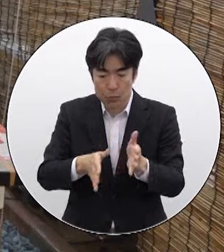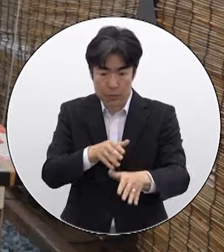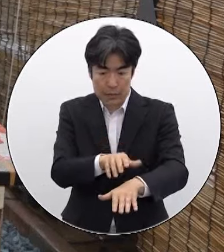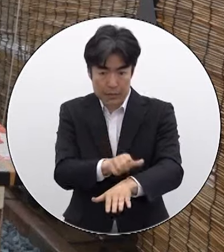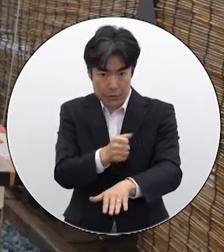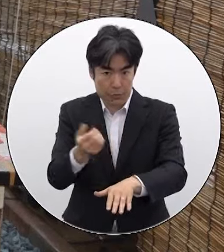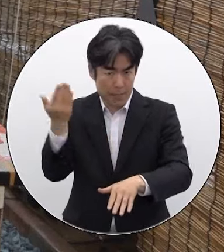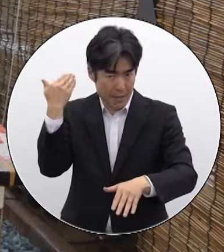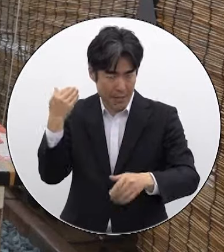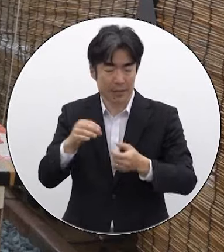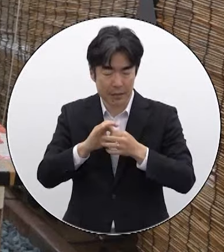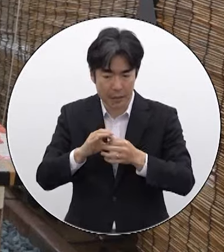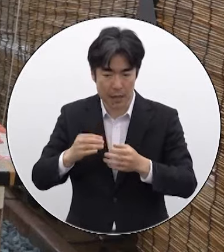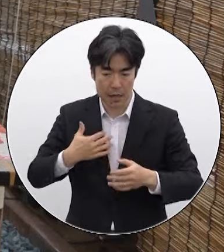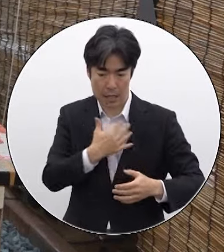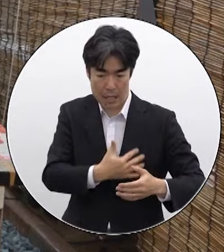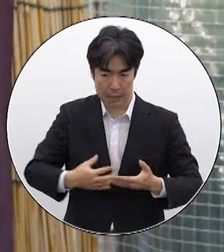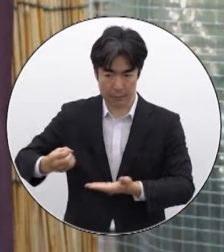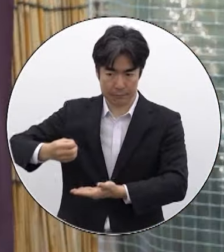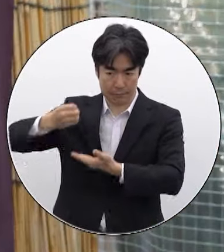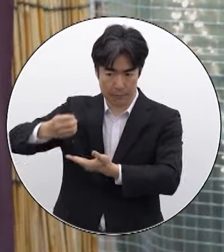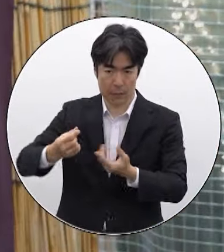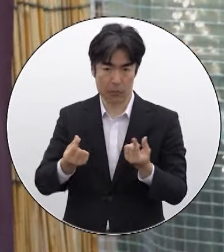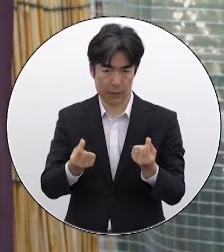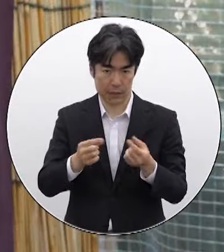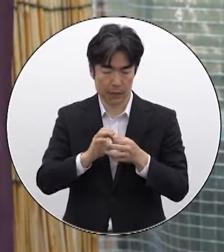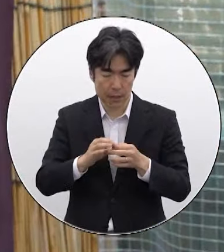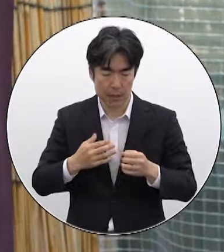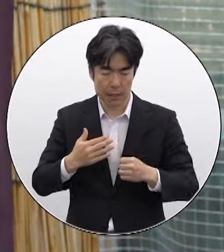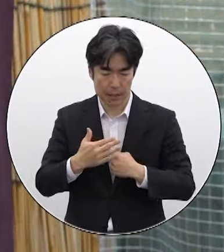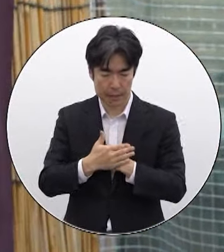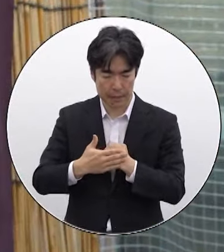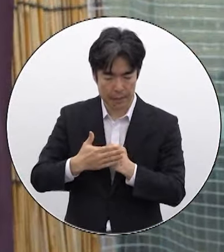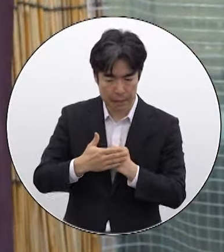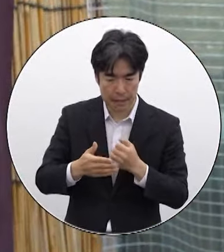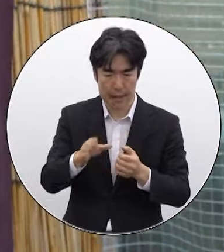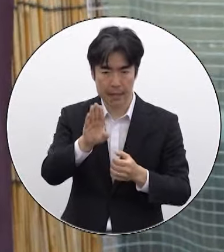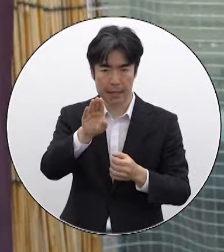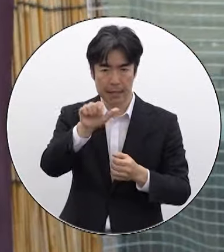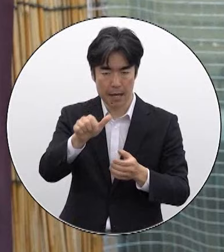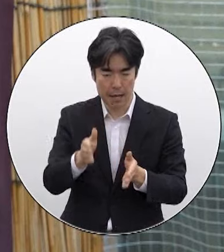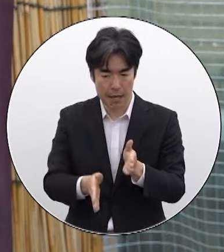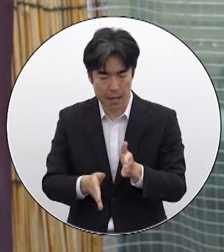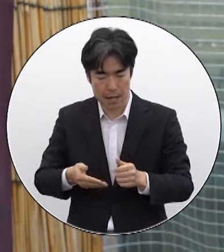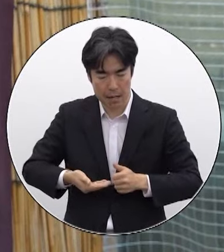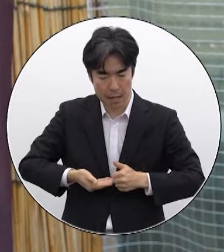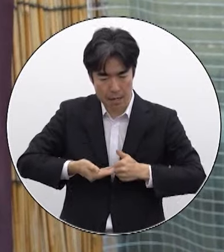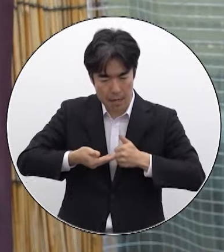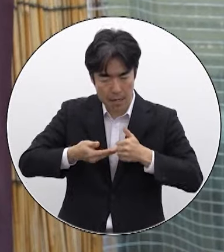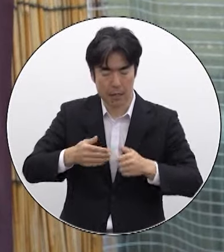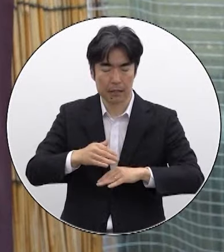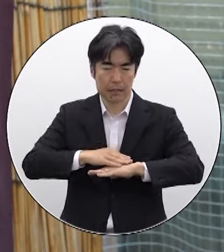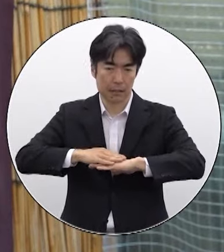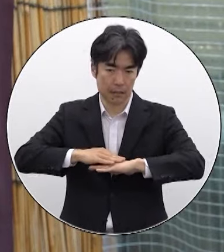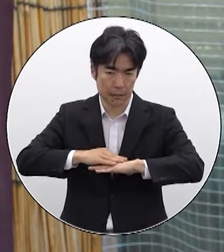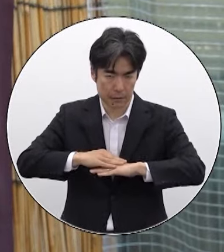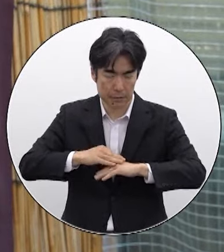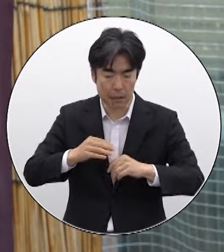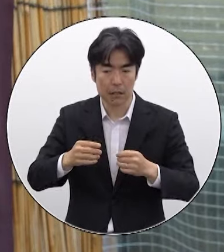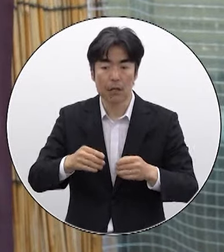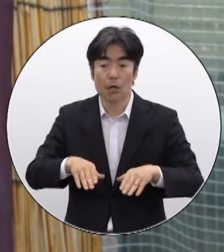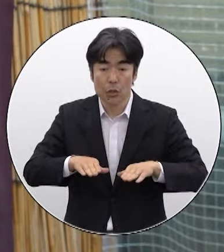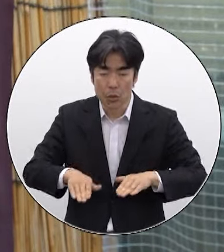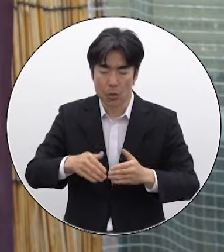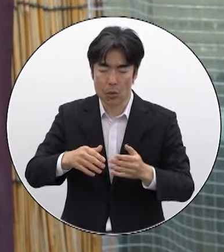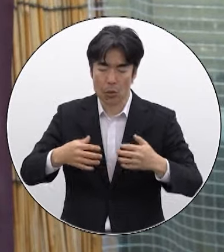ともちろん体資本でやってましたけど、はい、とにかくケアやっぱ大切で、その日の疲れ